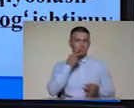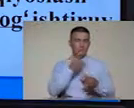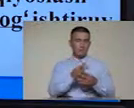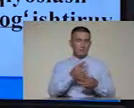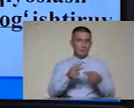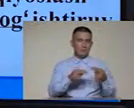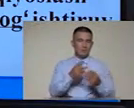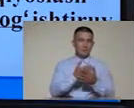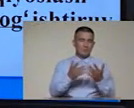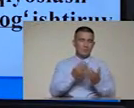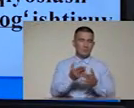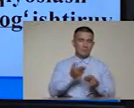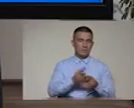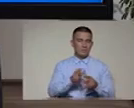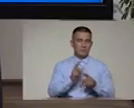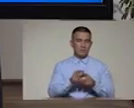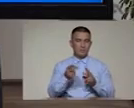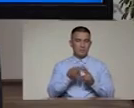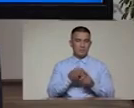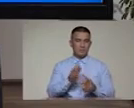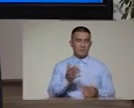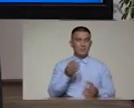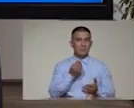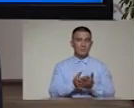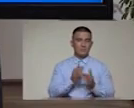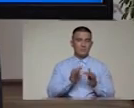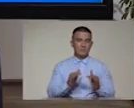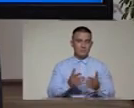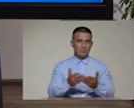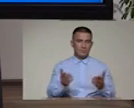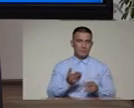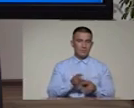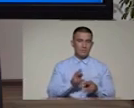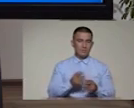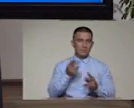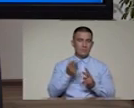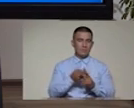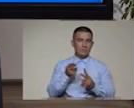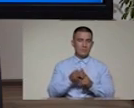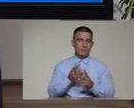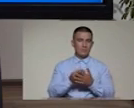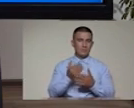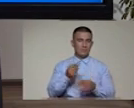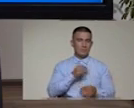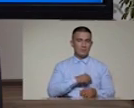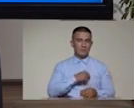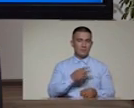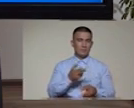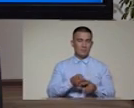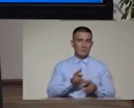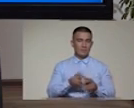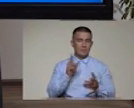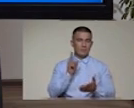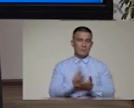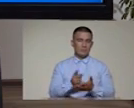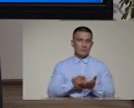chog'ishtirish bog'lovchilariga bo'linadi. Aziz o'quvchilar, ushbu bo'linish jadvalini albatta